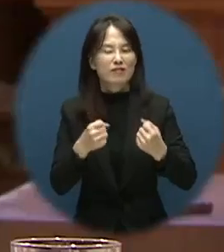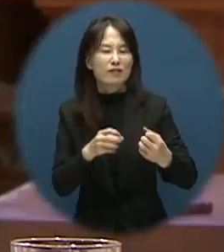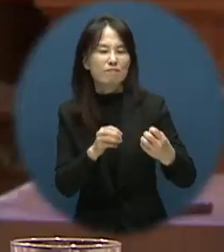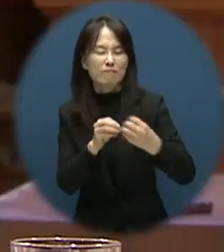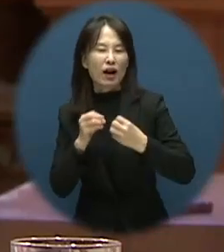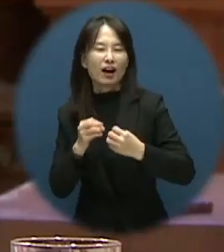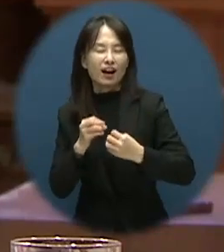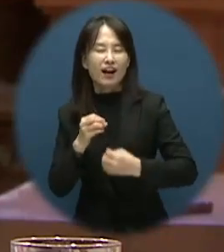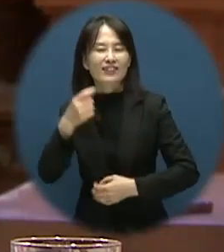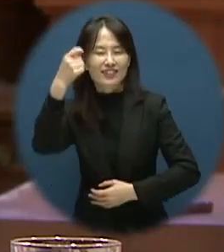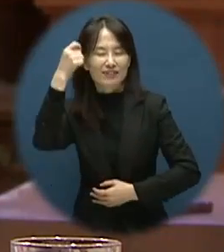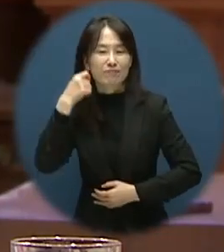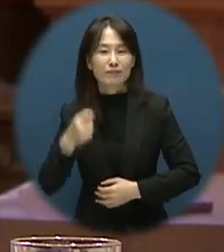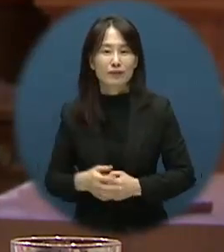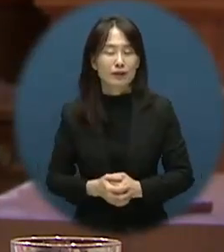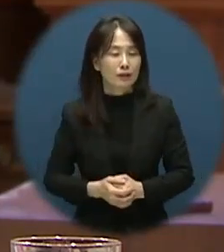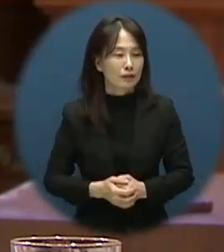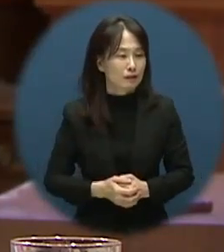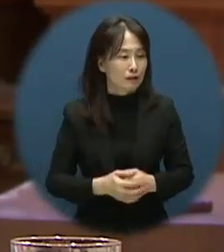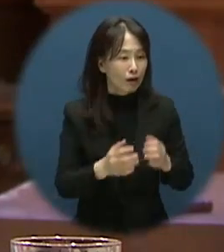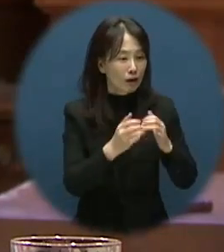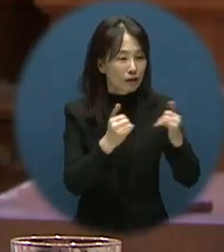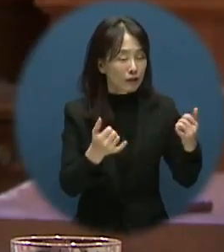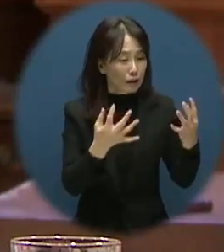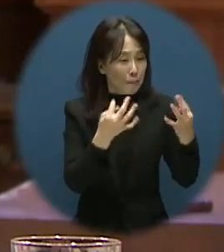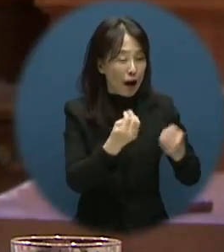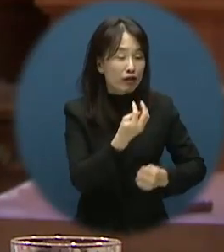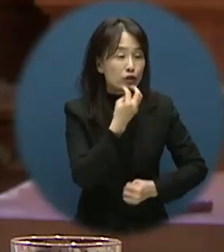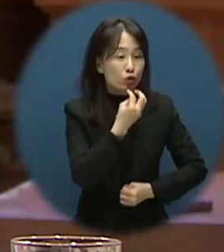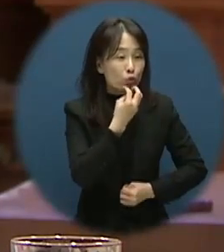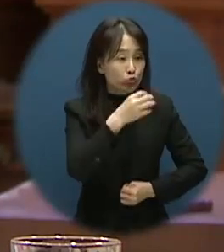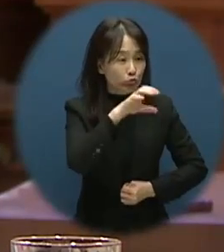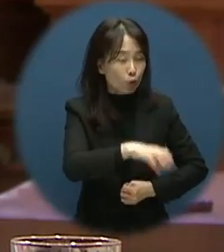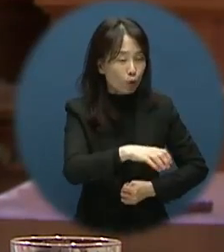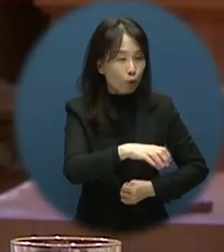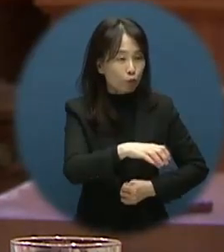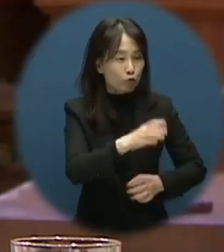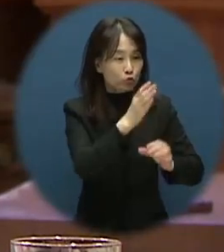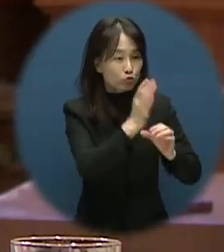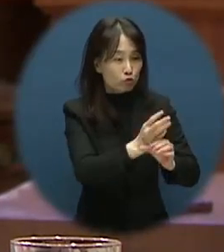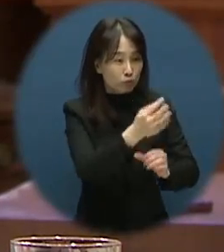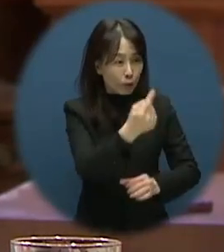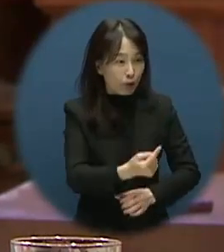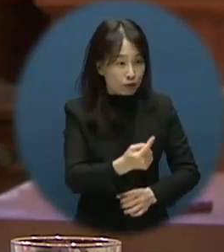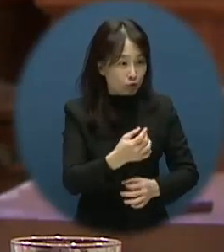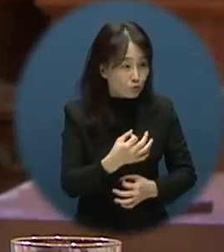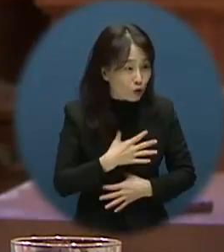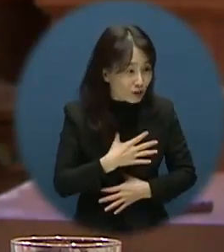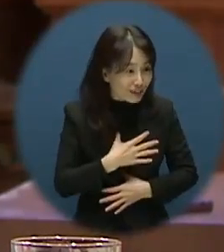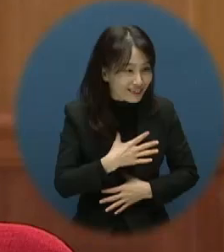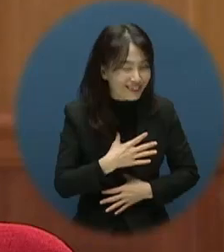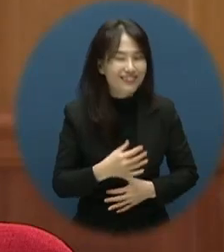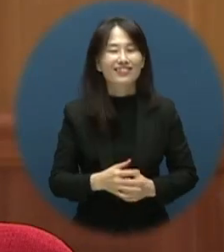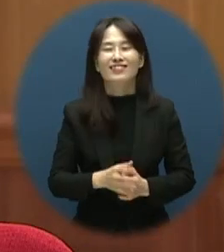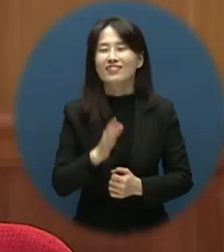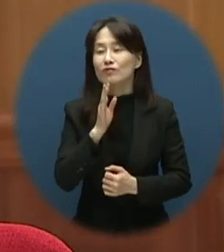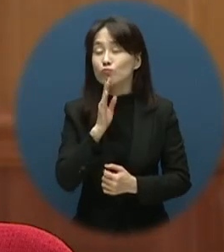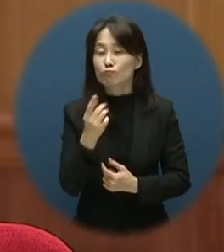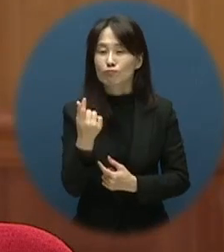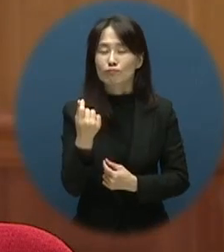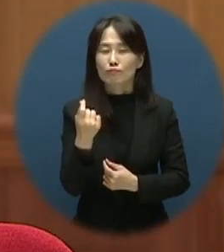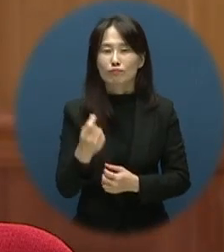있었고. 그래도 인구가 몇천만 되는 서울의 대도시에 한복판에 왔으니 놀랄만 하죠. 그렇죠. 뭐,